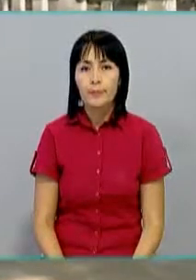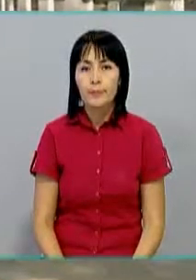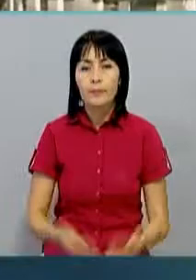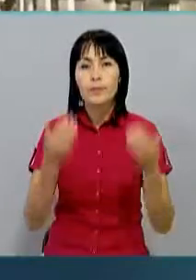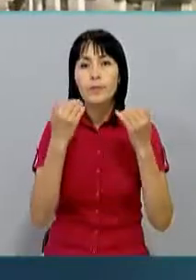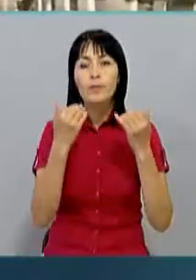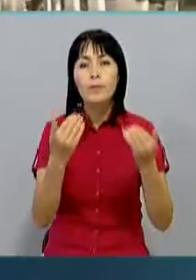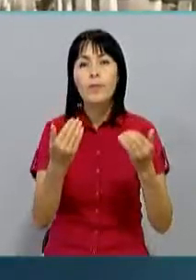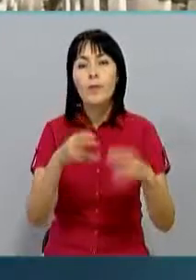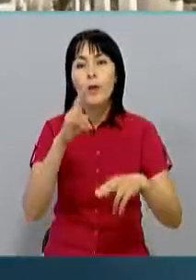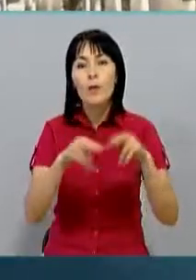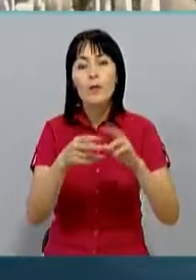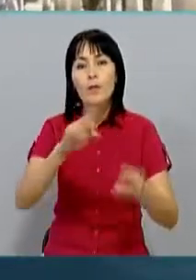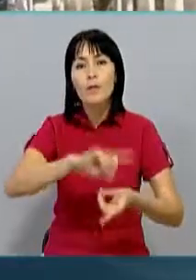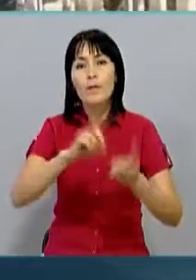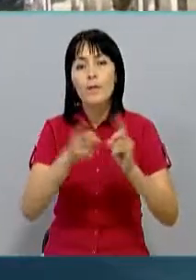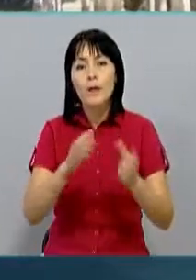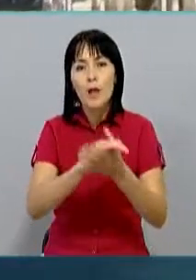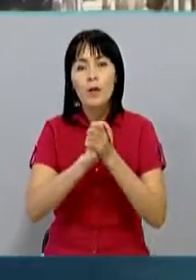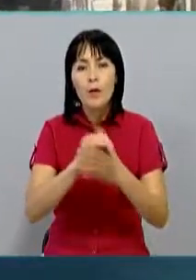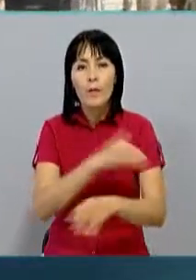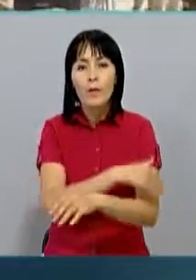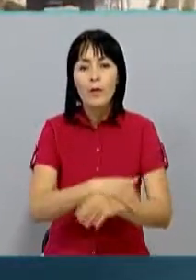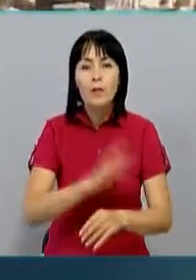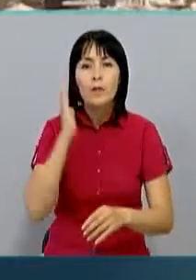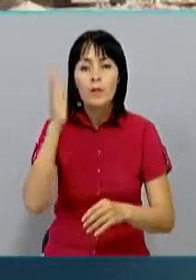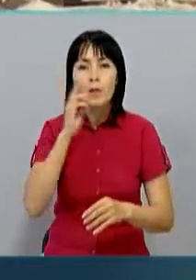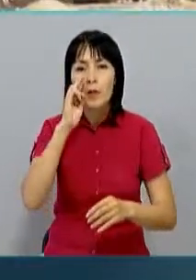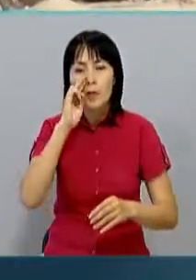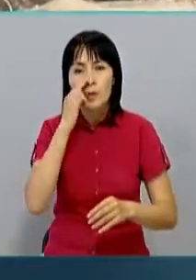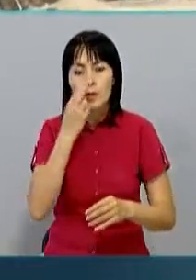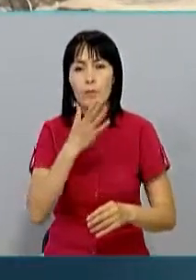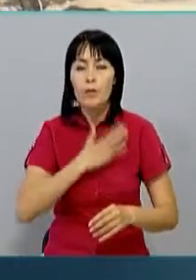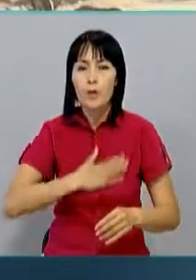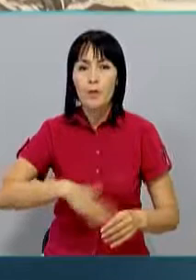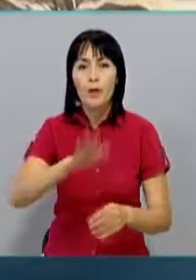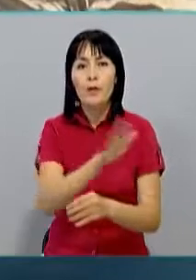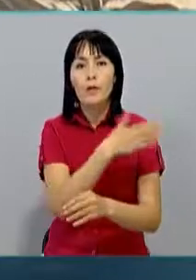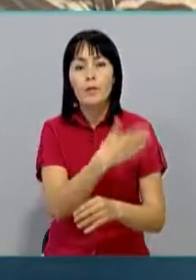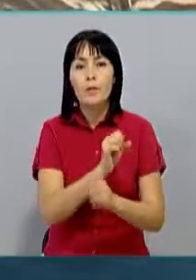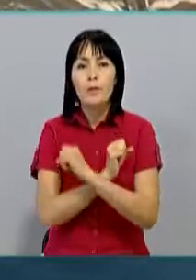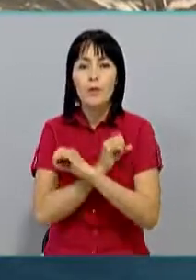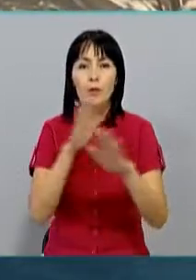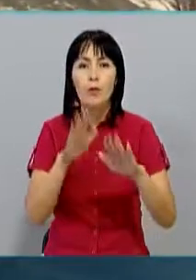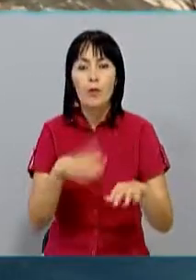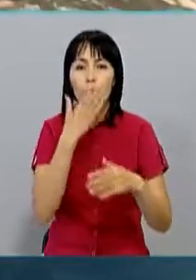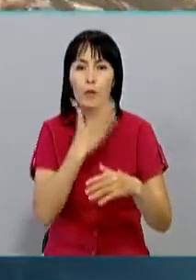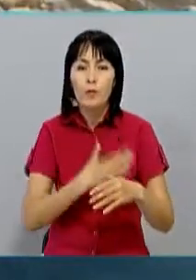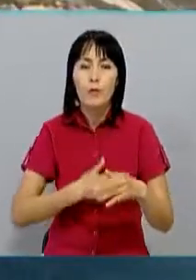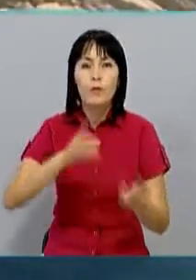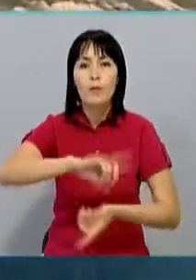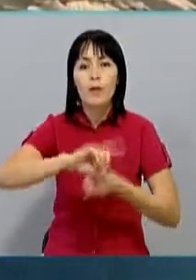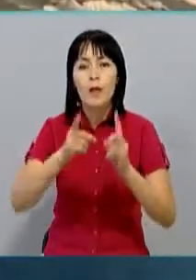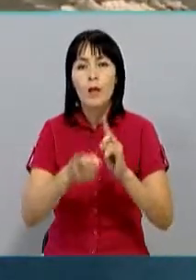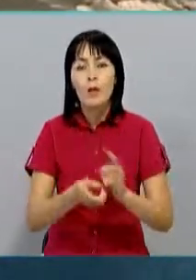Бүгінде құрылыс алаңына айналған бейбітшілік көшесінің мақсаты келешекте шымкенттіктер еркін серуендеп сейіл құратын сүйікті мекенге